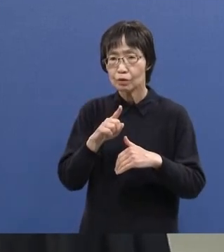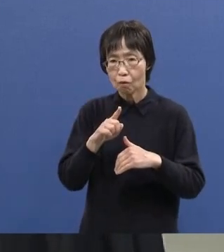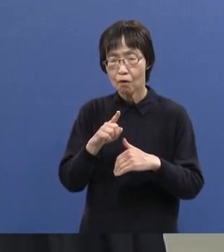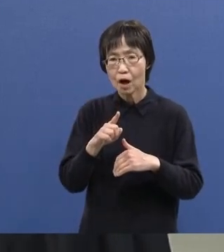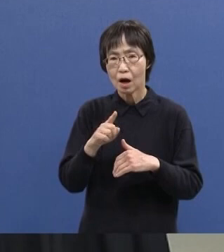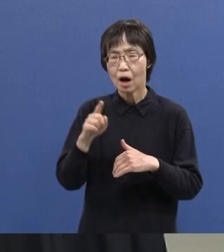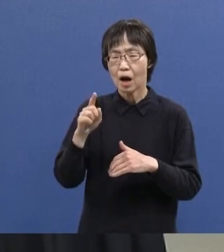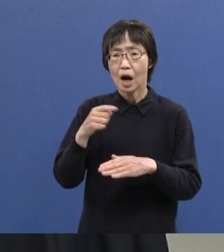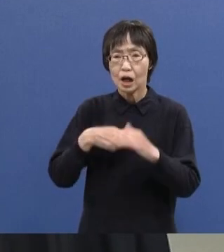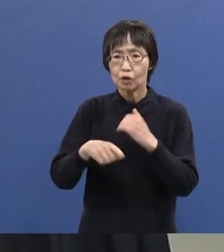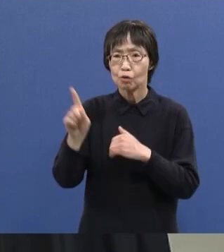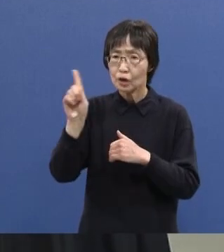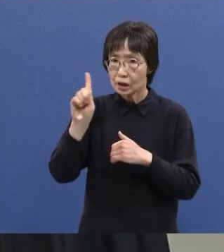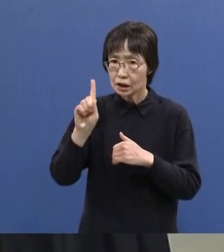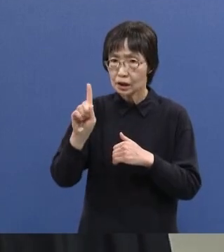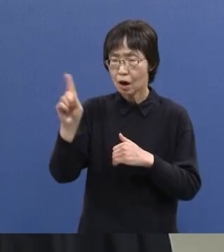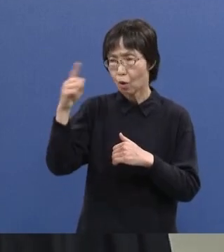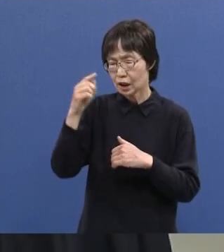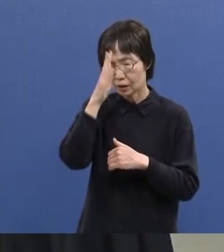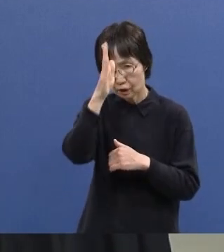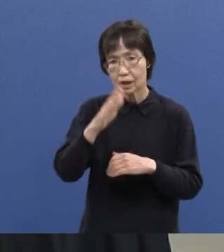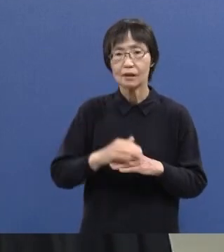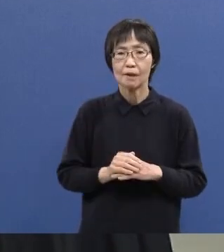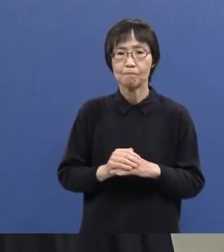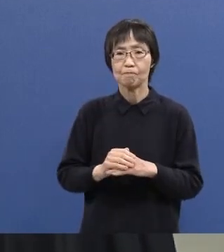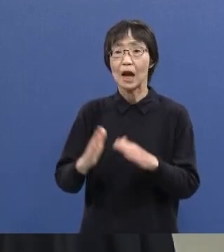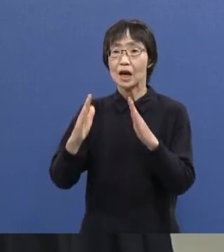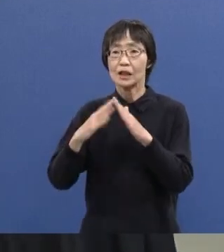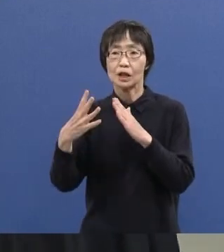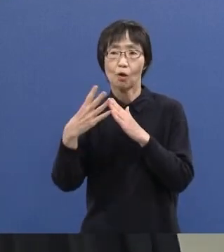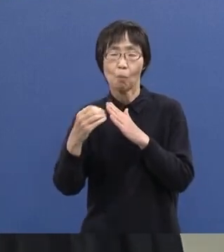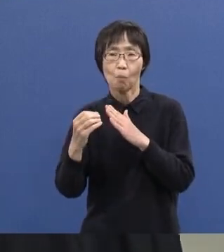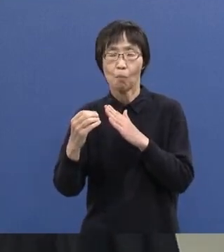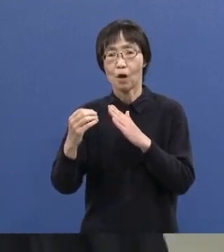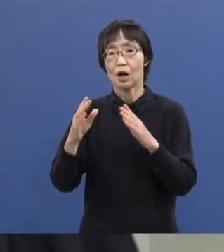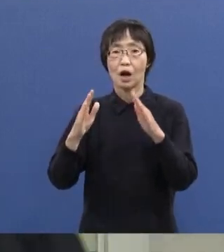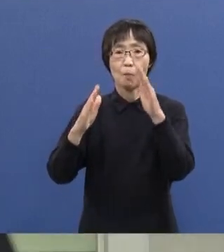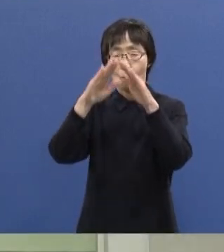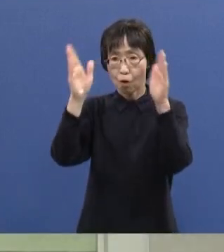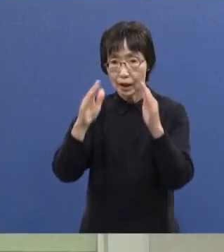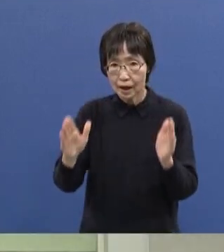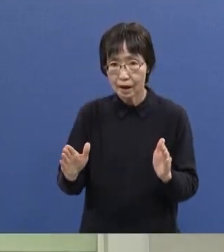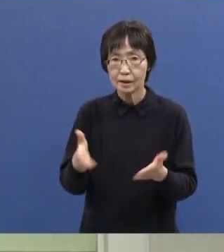の2階建て木造住宅の模型で説明します。 はい、